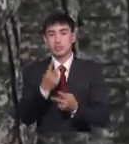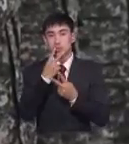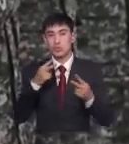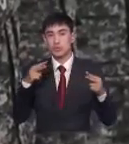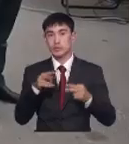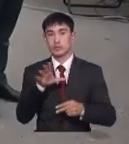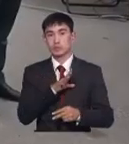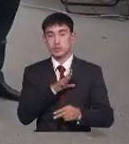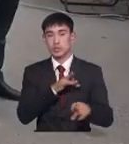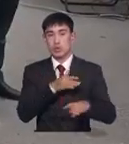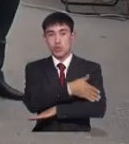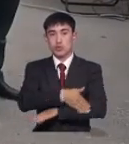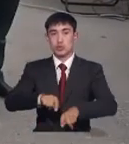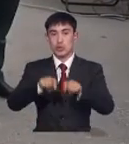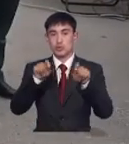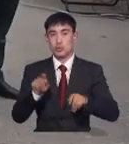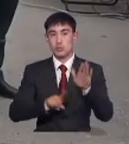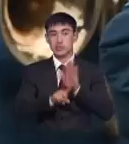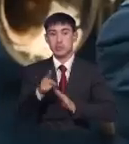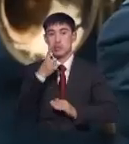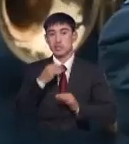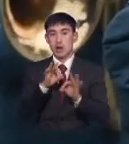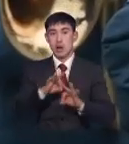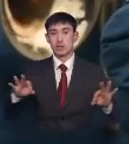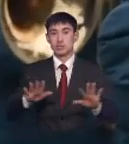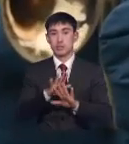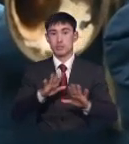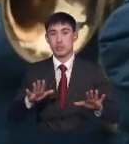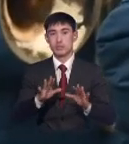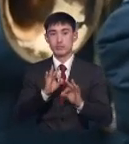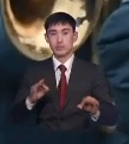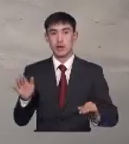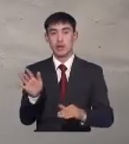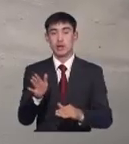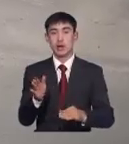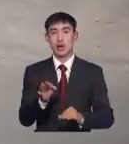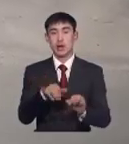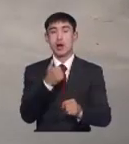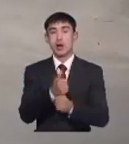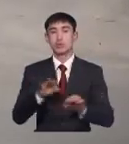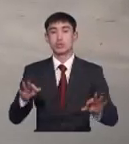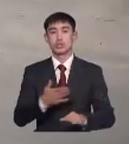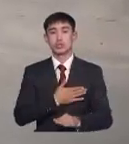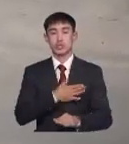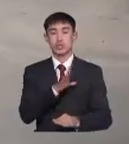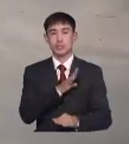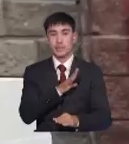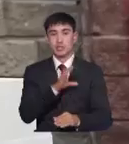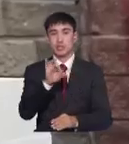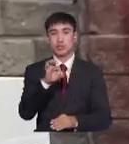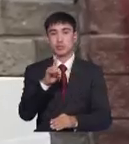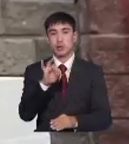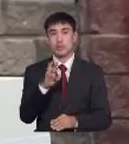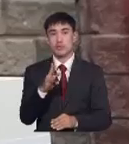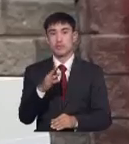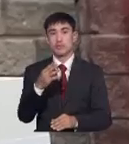болды. Шара көшенің ашылуымен басталып, әскери оркестрдің сүйемелдеуімен әнұран шырқалды. Әскери басшылық өкілдері Сағадат